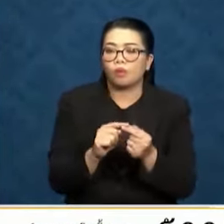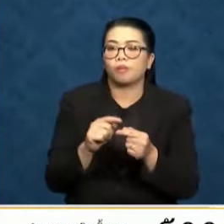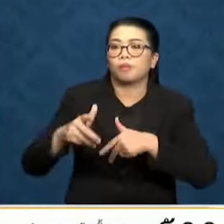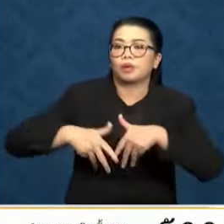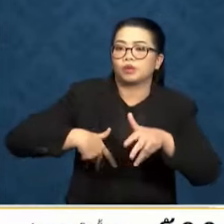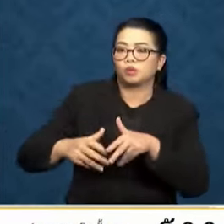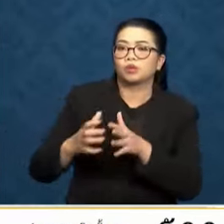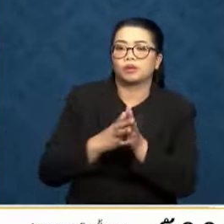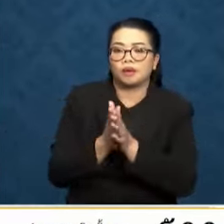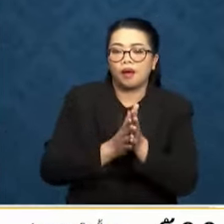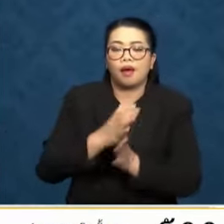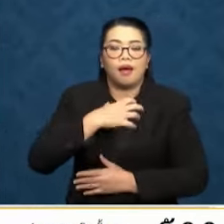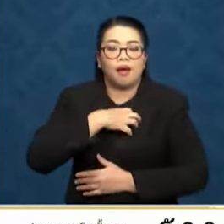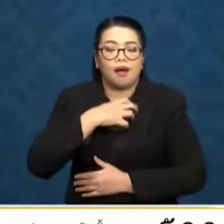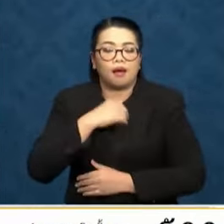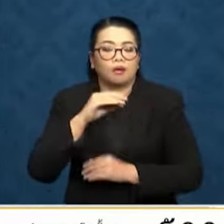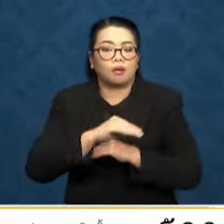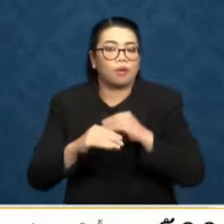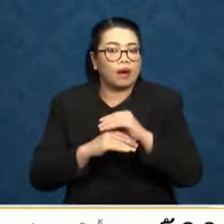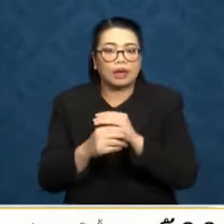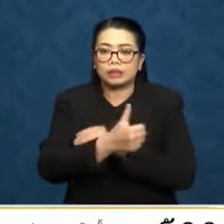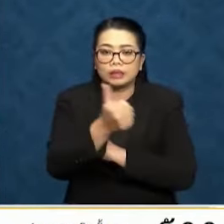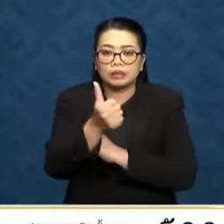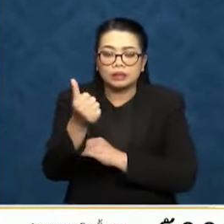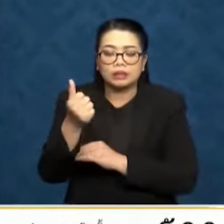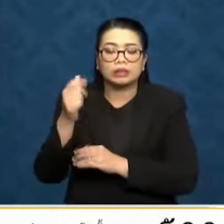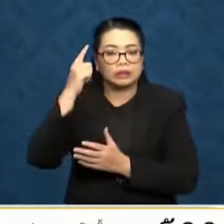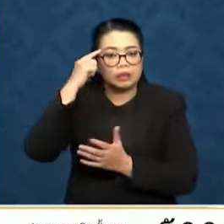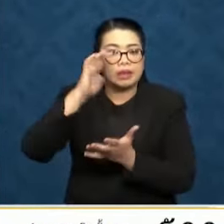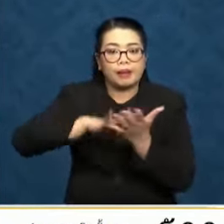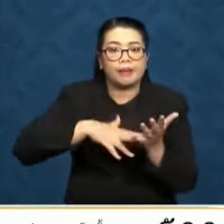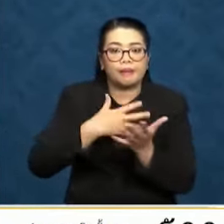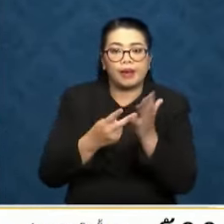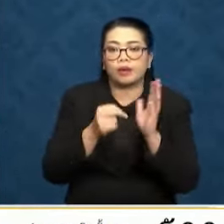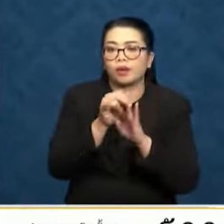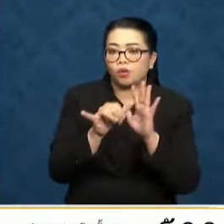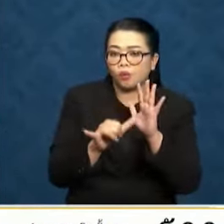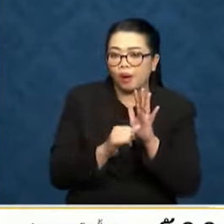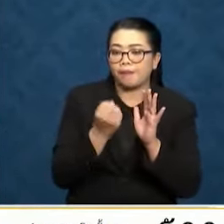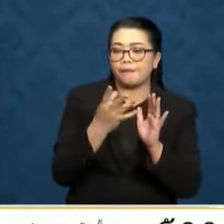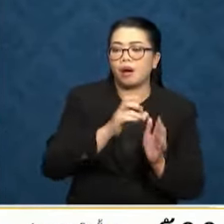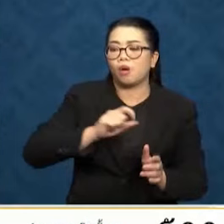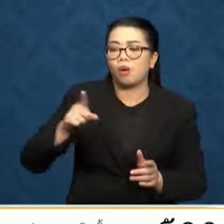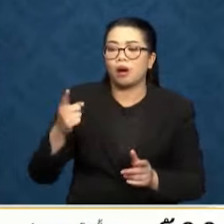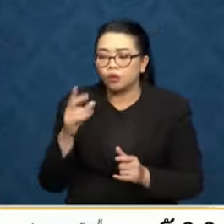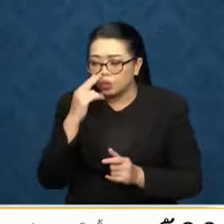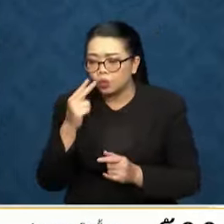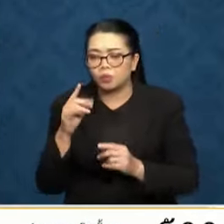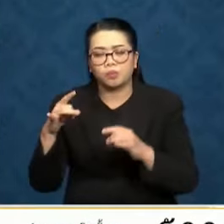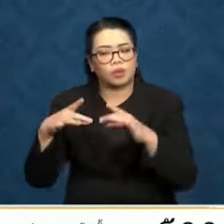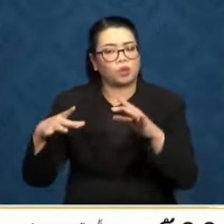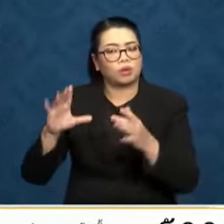หรืออาจจะเอาไปทำโครงการอื่นๆที่ตอบสนองกับนโยบายของรัฐบาลมากกว่าค่ะท่าน